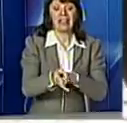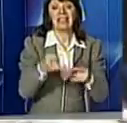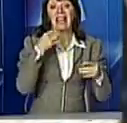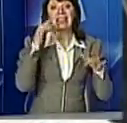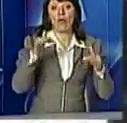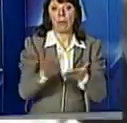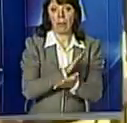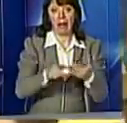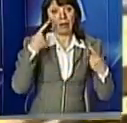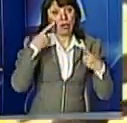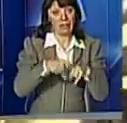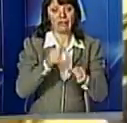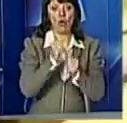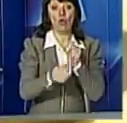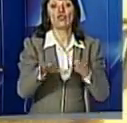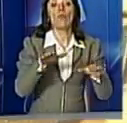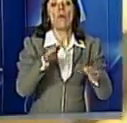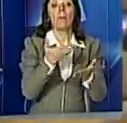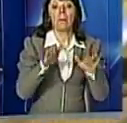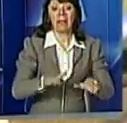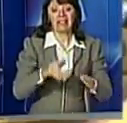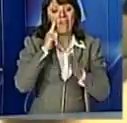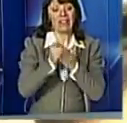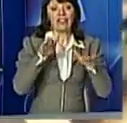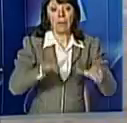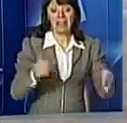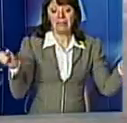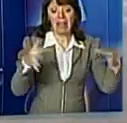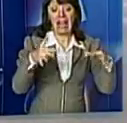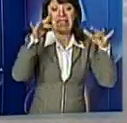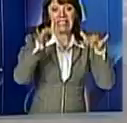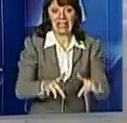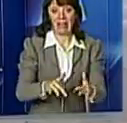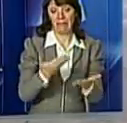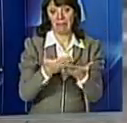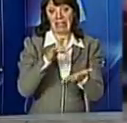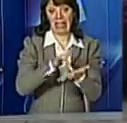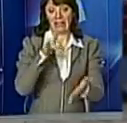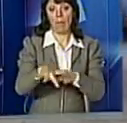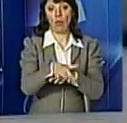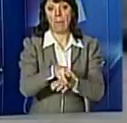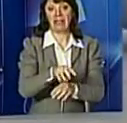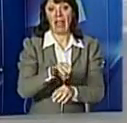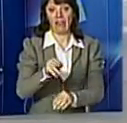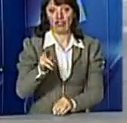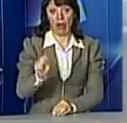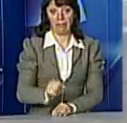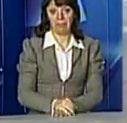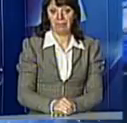районі визначено місця для скидання снігу доприкладу у центрі це площа міцькевича Ірина Кочмарик Дмитро Кривенко